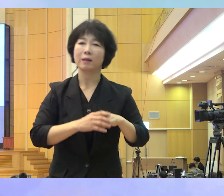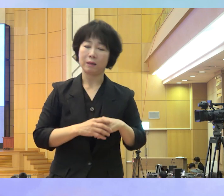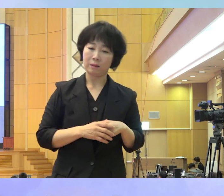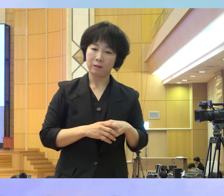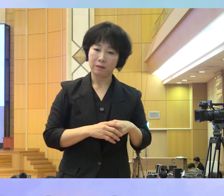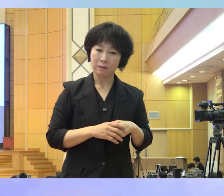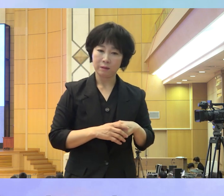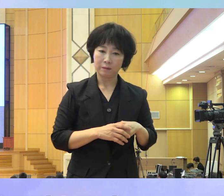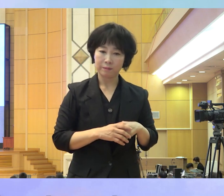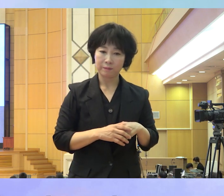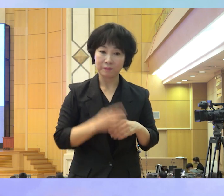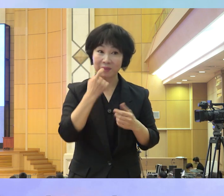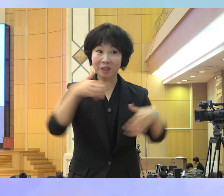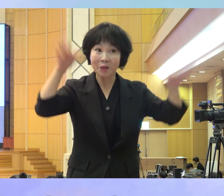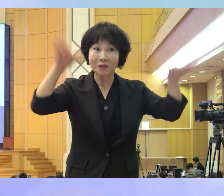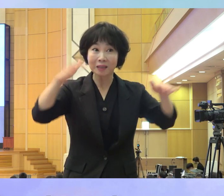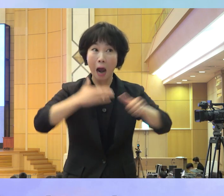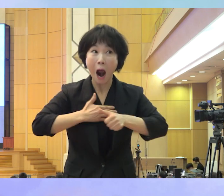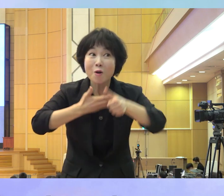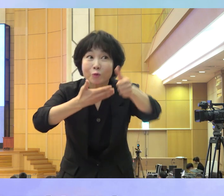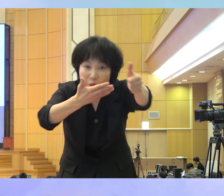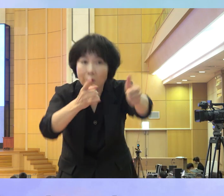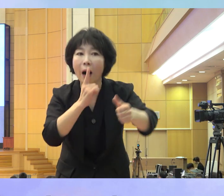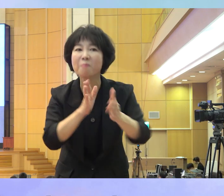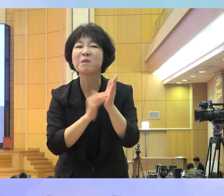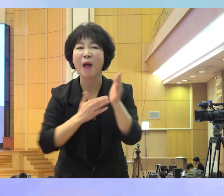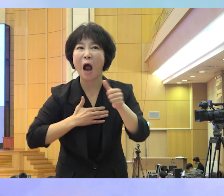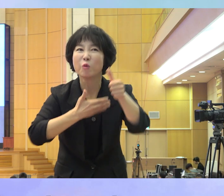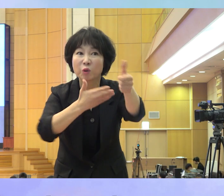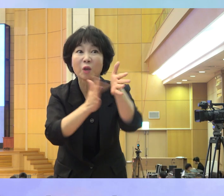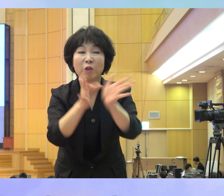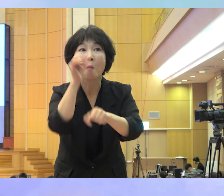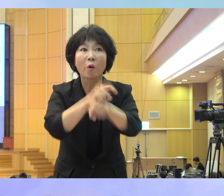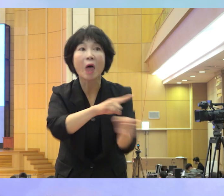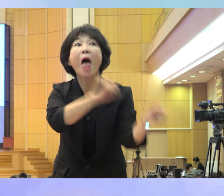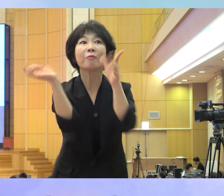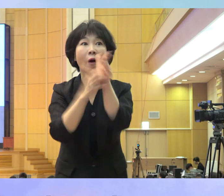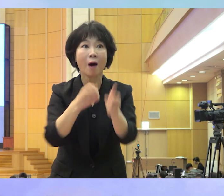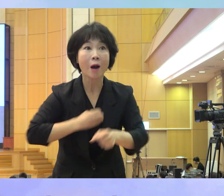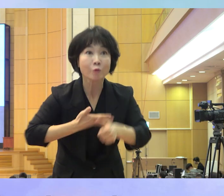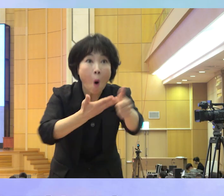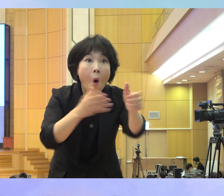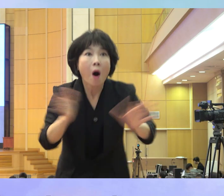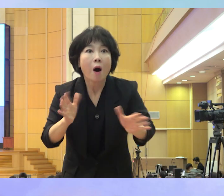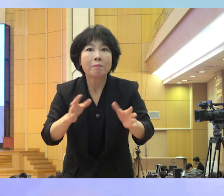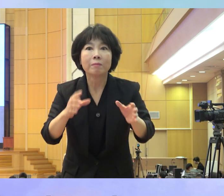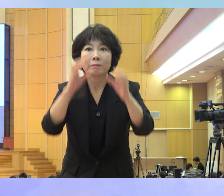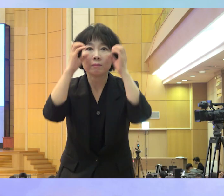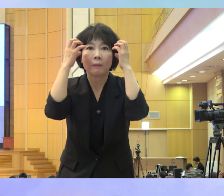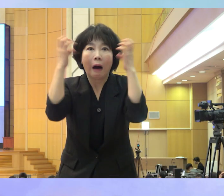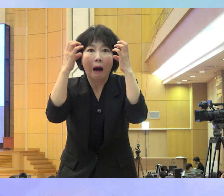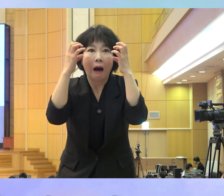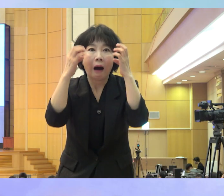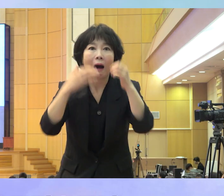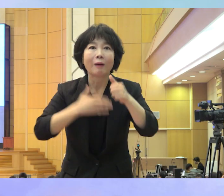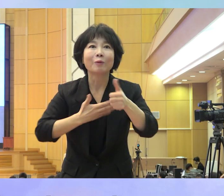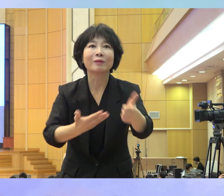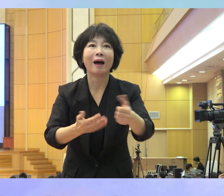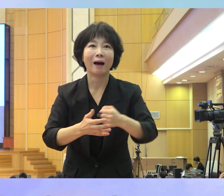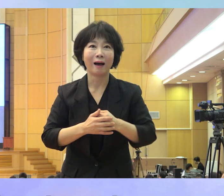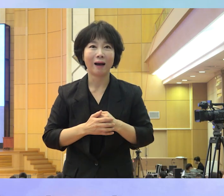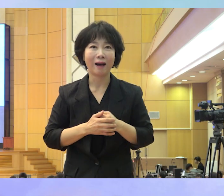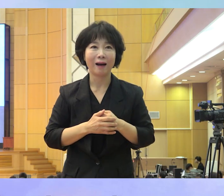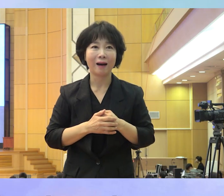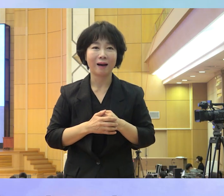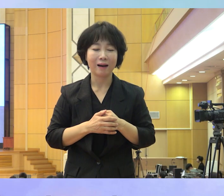이 천사들이 그렇게 말씀해 준 거지요. 그래서 사전에 그런 말씀을 들었던